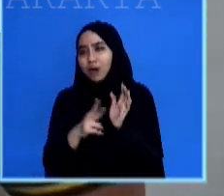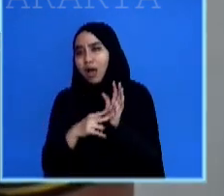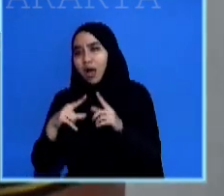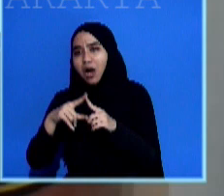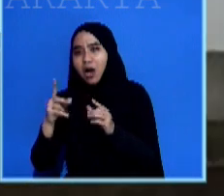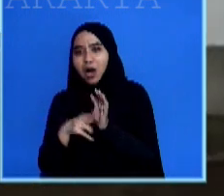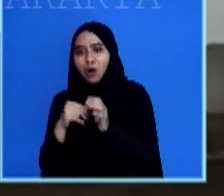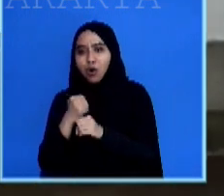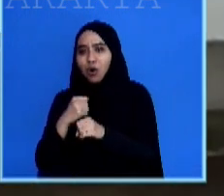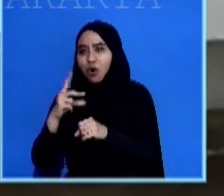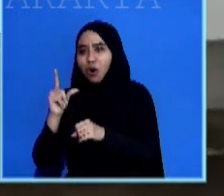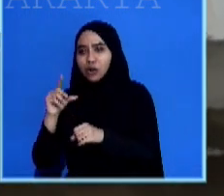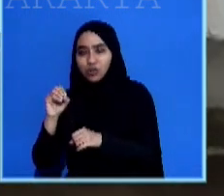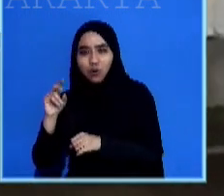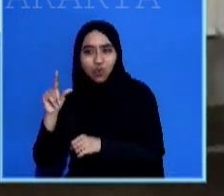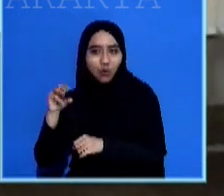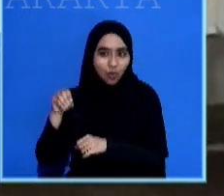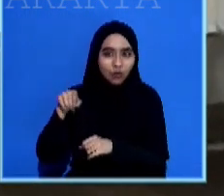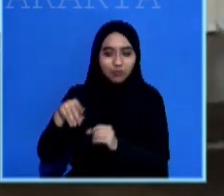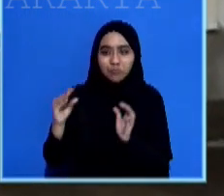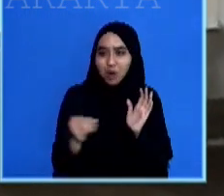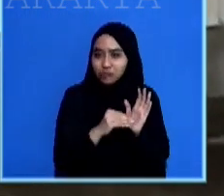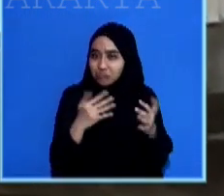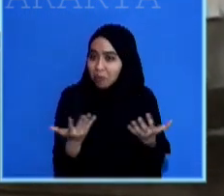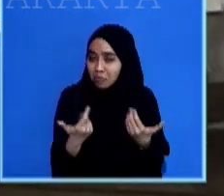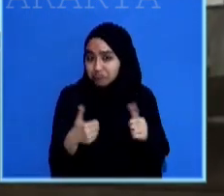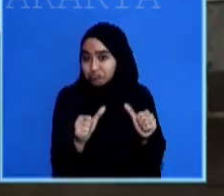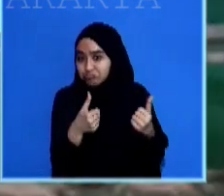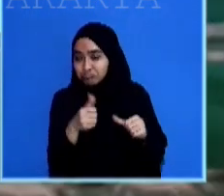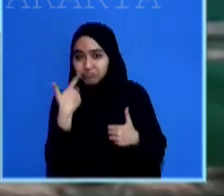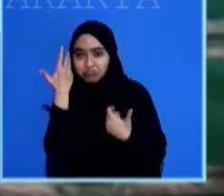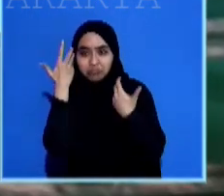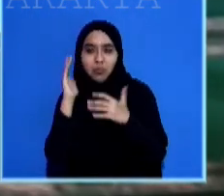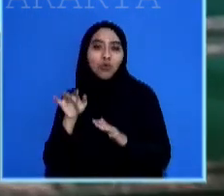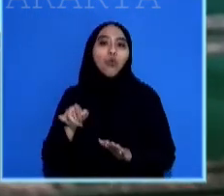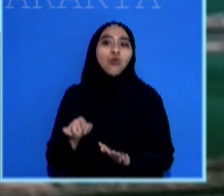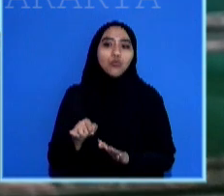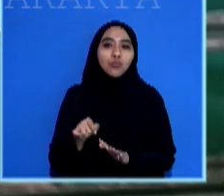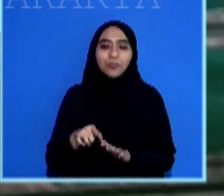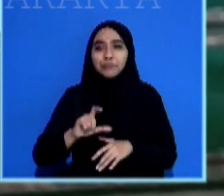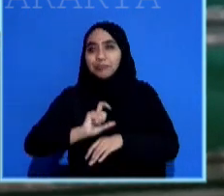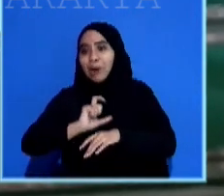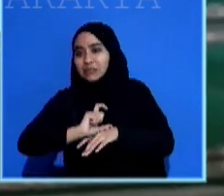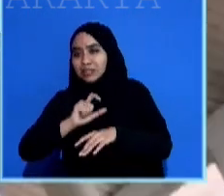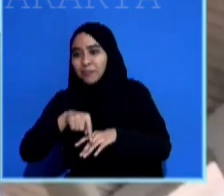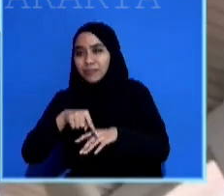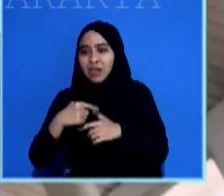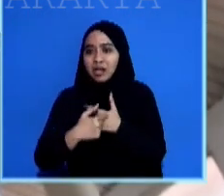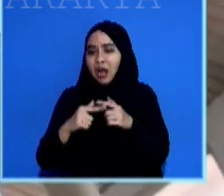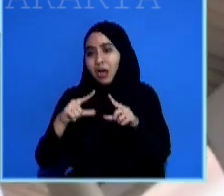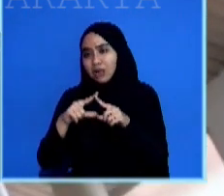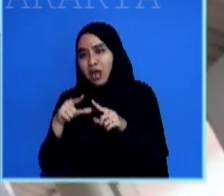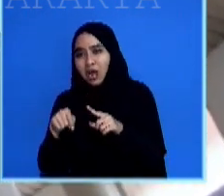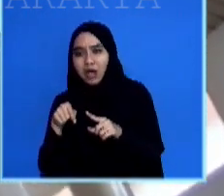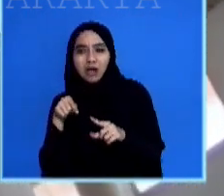pasti masjid rayu bagian dari patok negoro meski demikian masjid rayu merupakan penanda puro paku